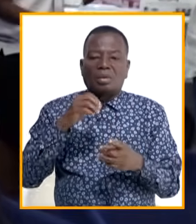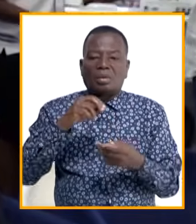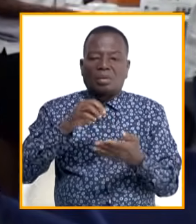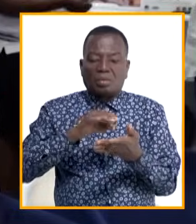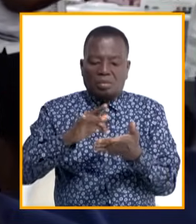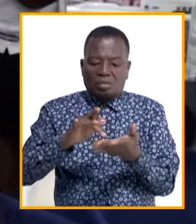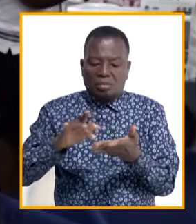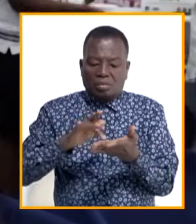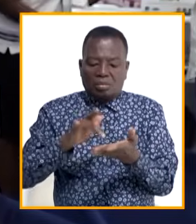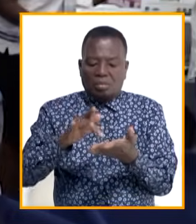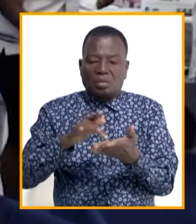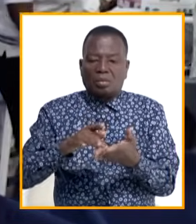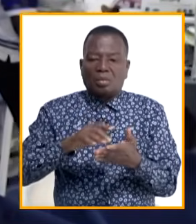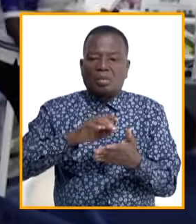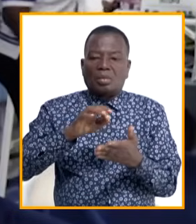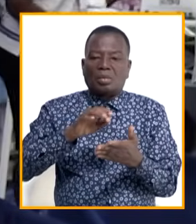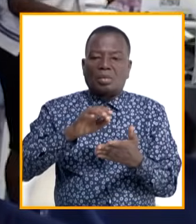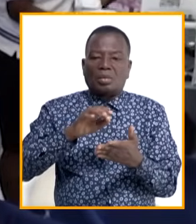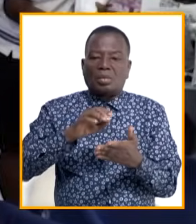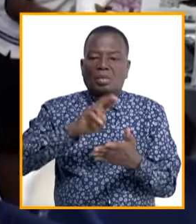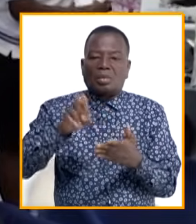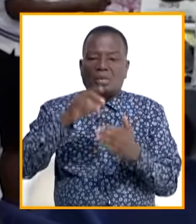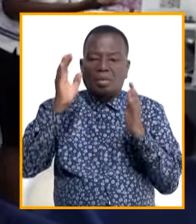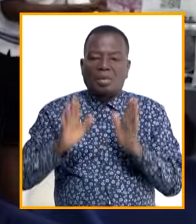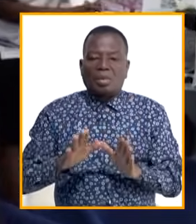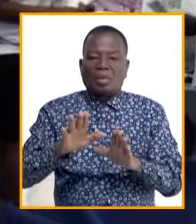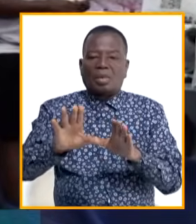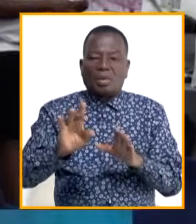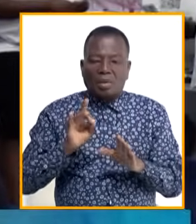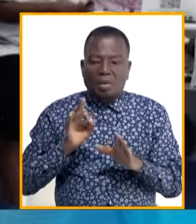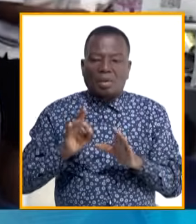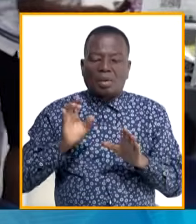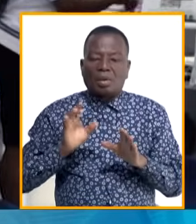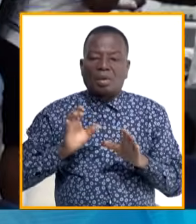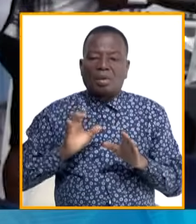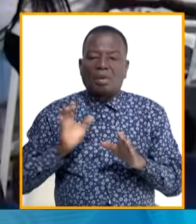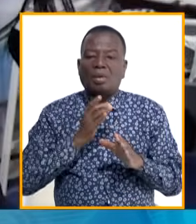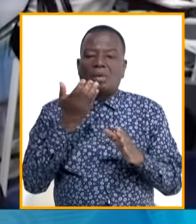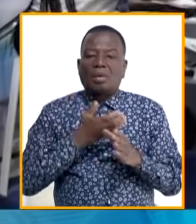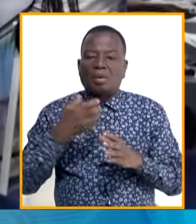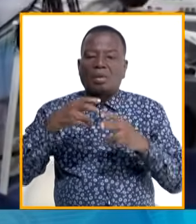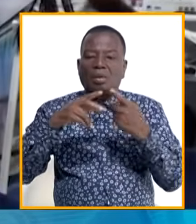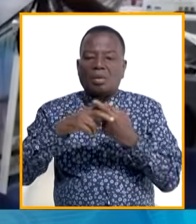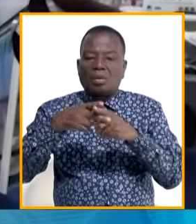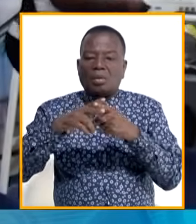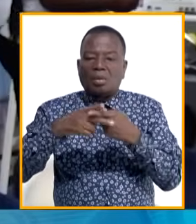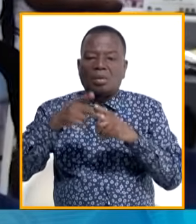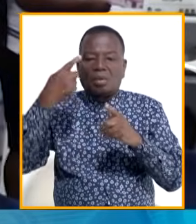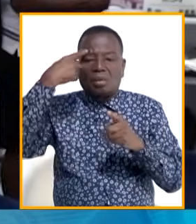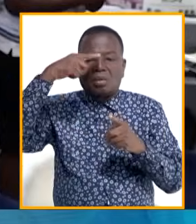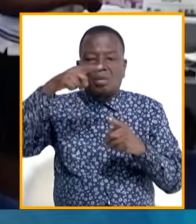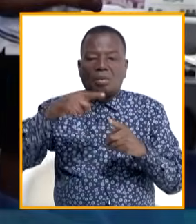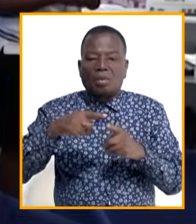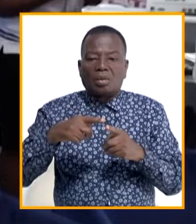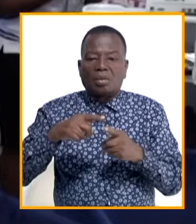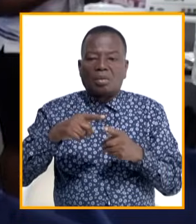laquelle l'utilisateur peut choisir une offre d'entretien ou de dépannage pour son climatiseur ou encore pour